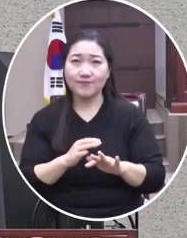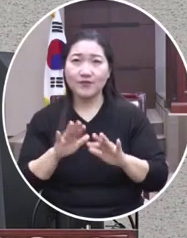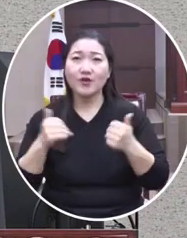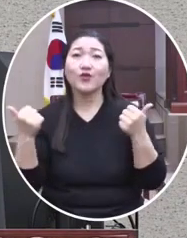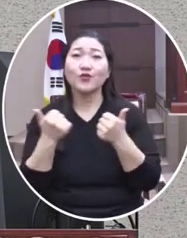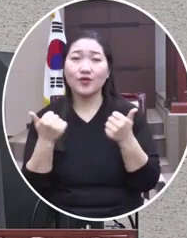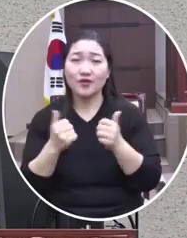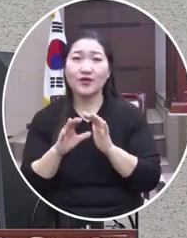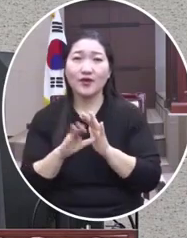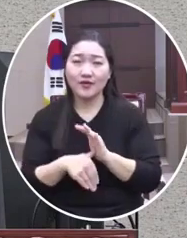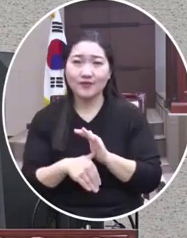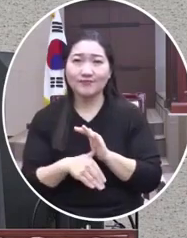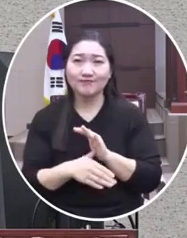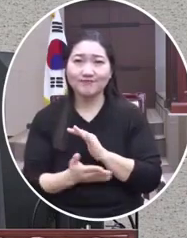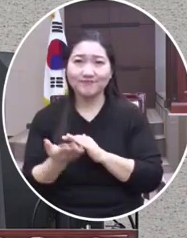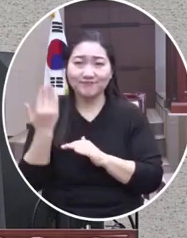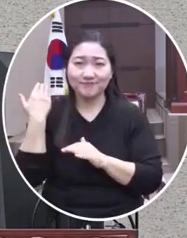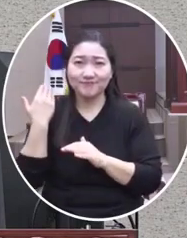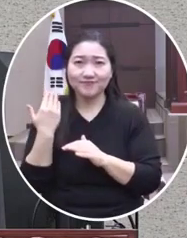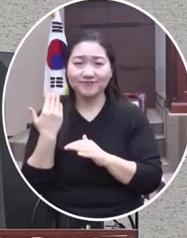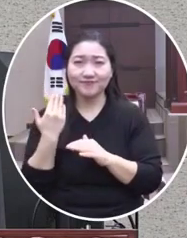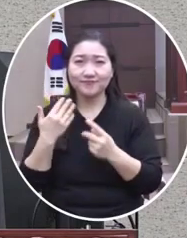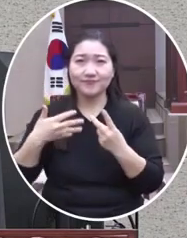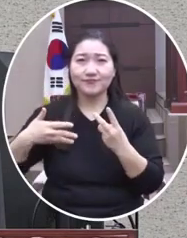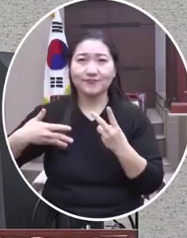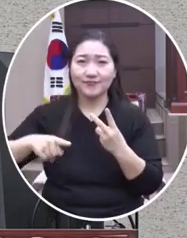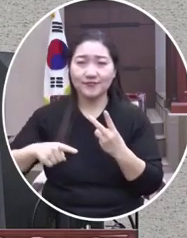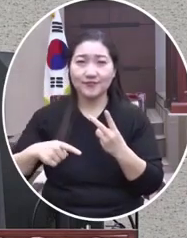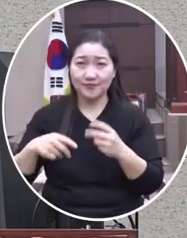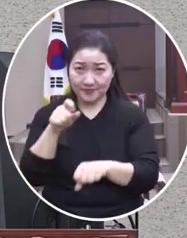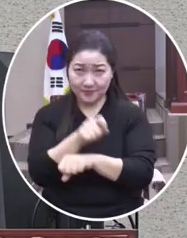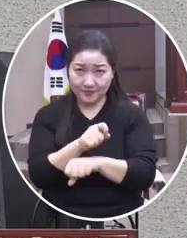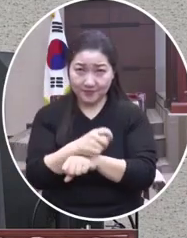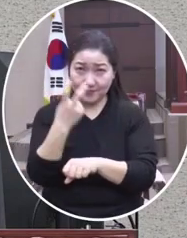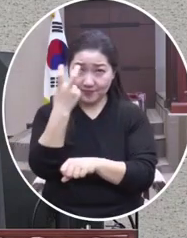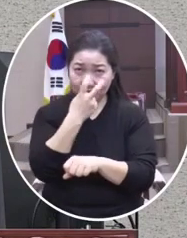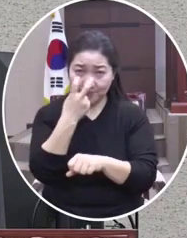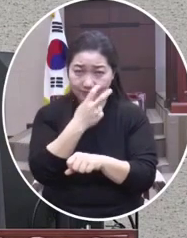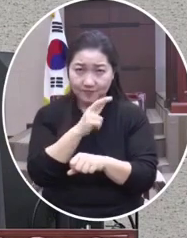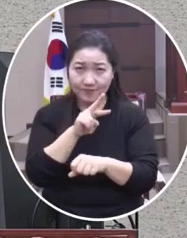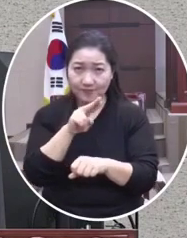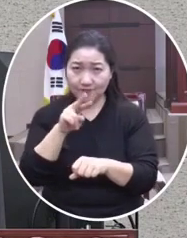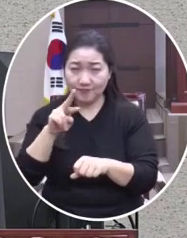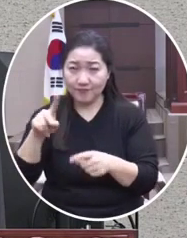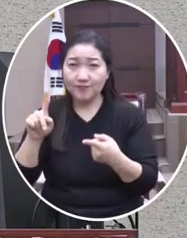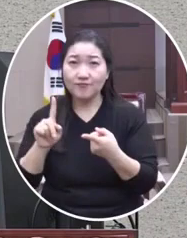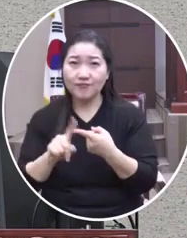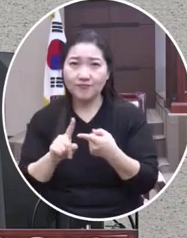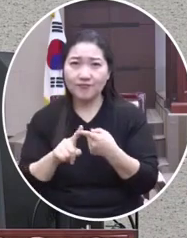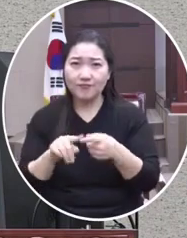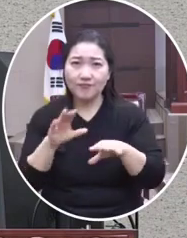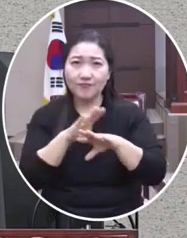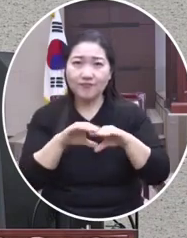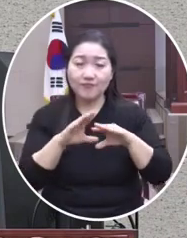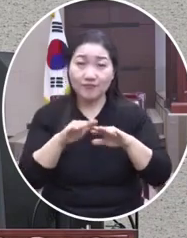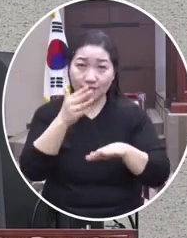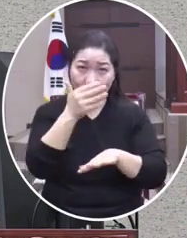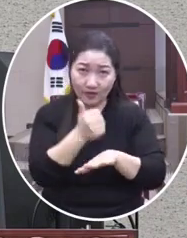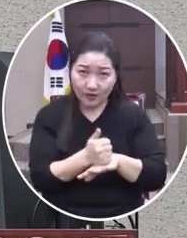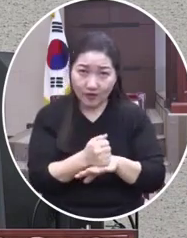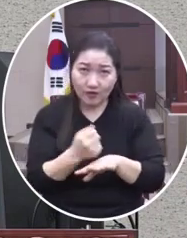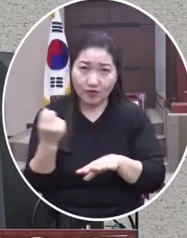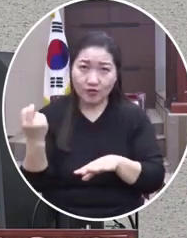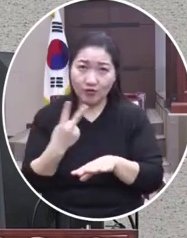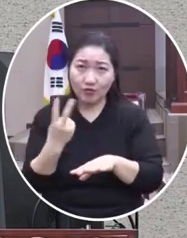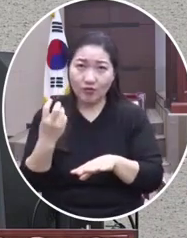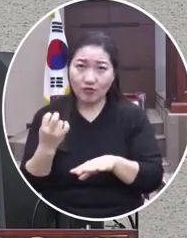임시회에서는 작년 2차 정례회의 행정 사무 감사시 지적했던 사항들에 대한 처리 결과와